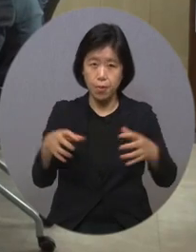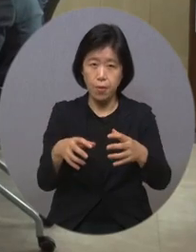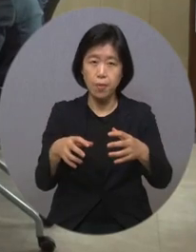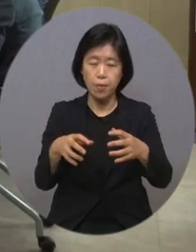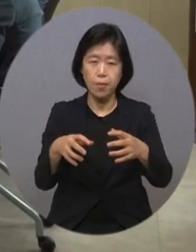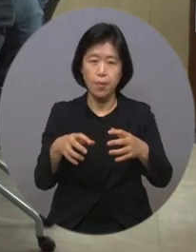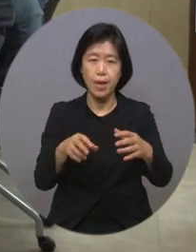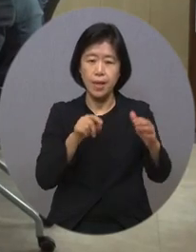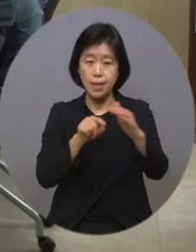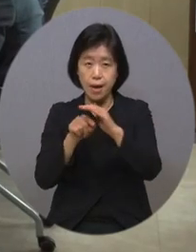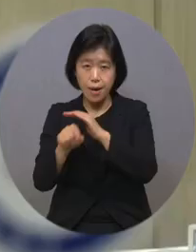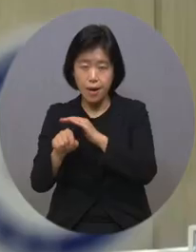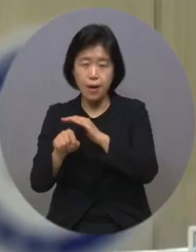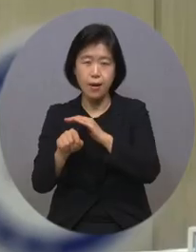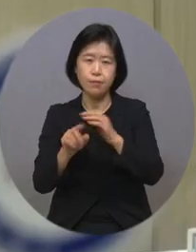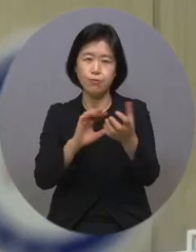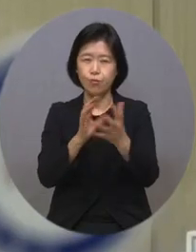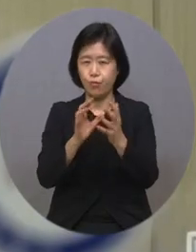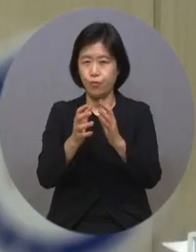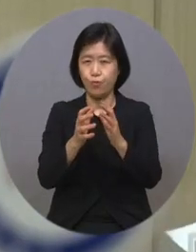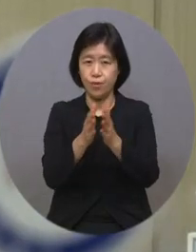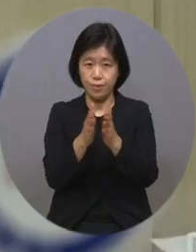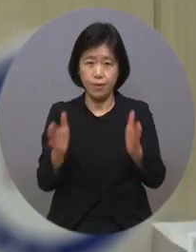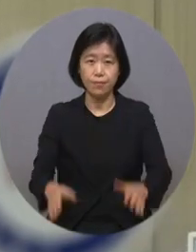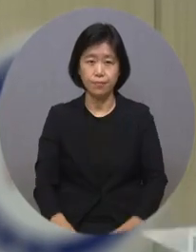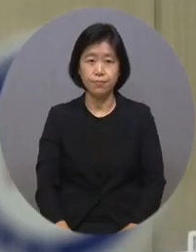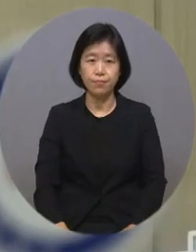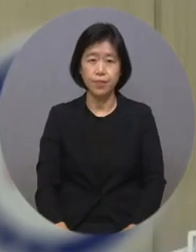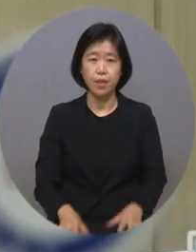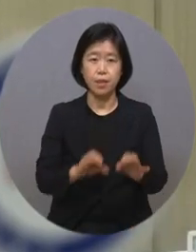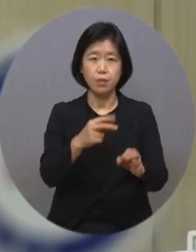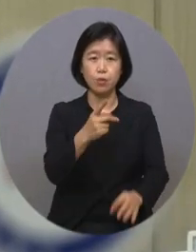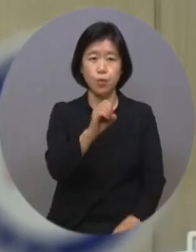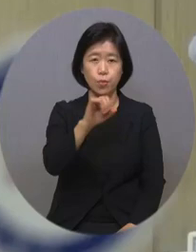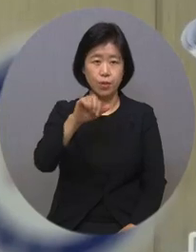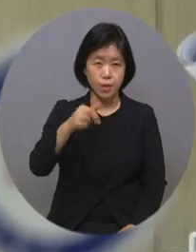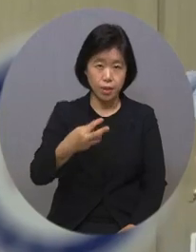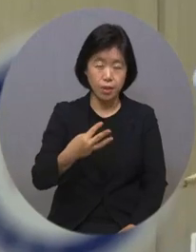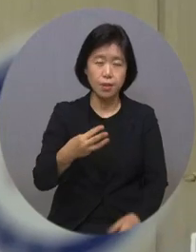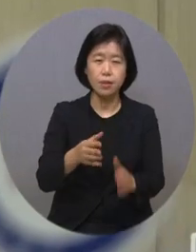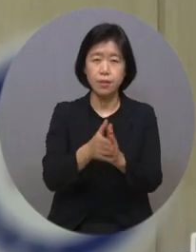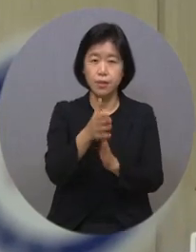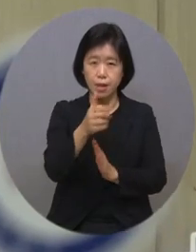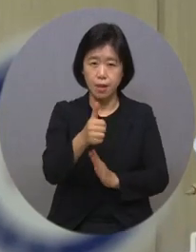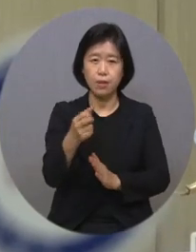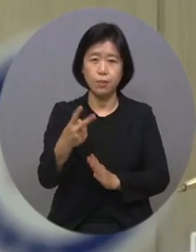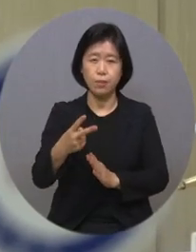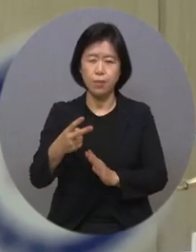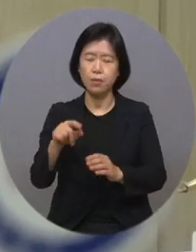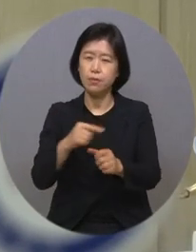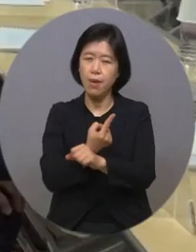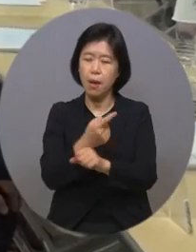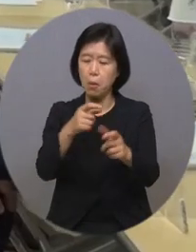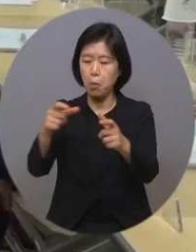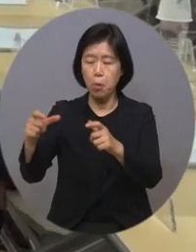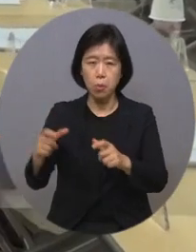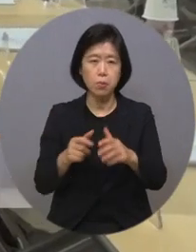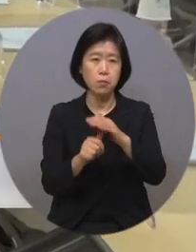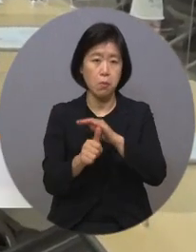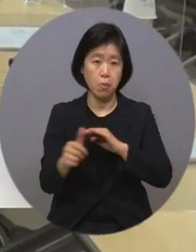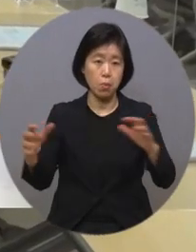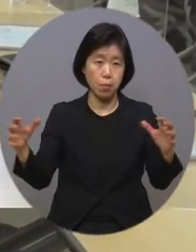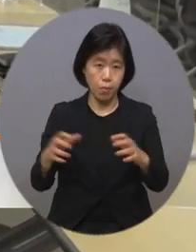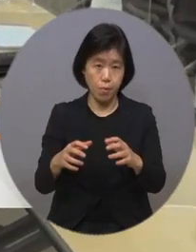읍면동장 토론회를 가졌습니다. 김동일 시장, 읍면동장, 대천 삼동 통장 등이 참석한 이날 토론회는 지역 내